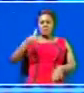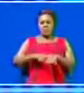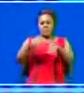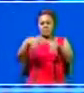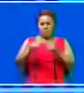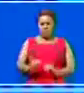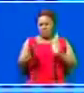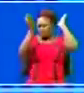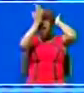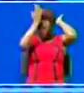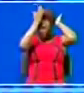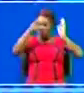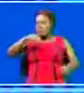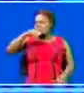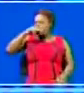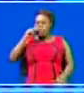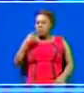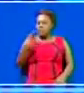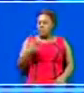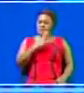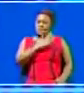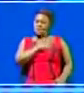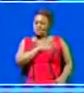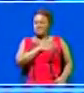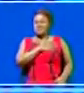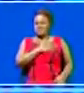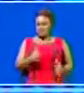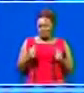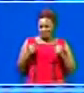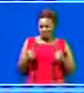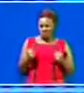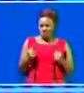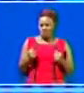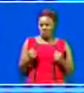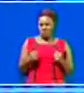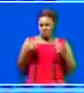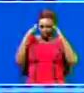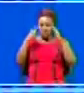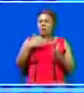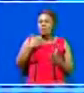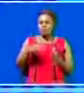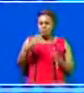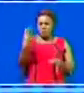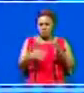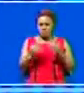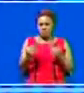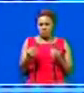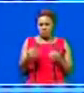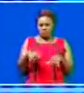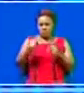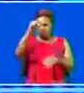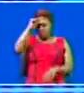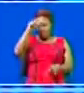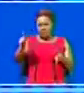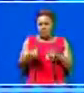kaunti ya Kakamega, Mudavadi amesema muungano wa NASA bado upo imara na kuwa wapo macho kutathmini na kuikosoa serikali.